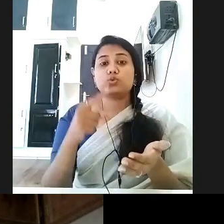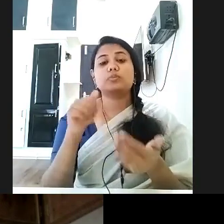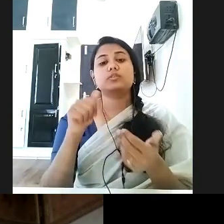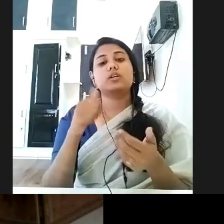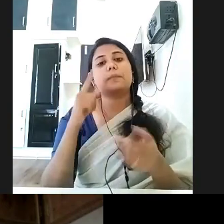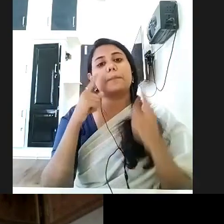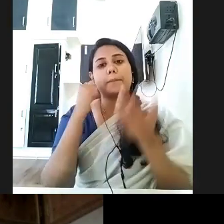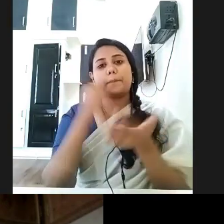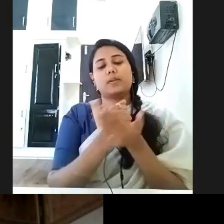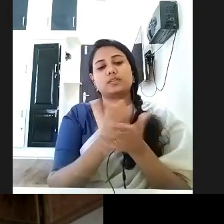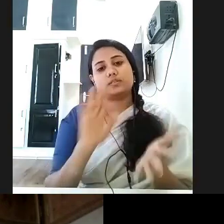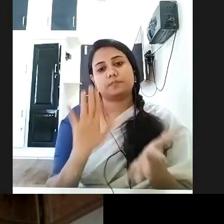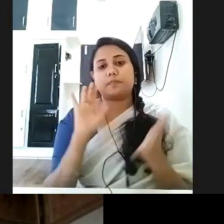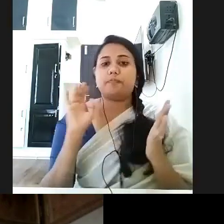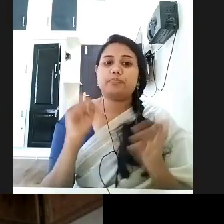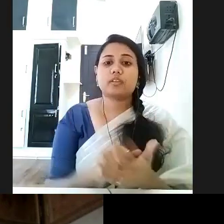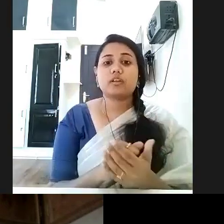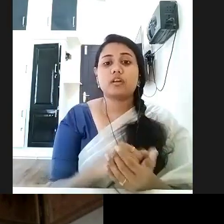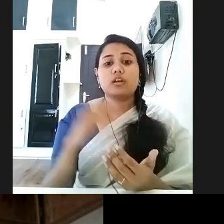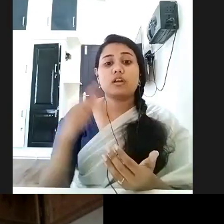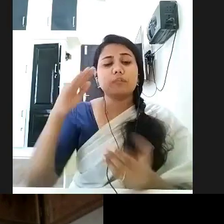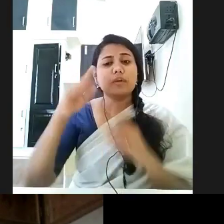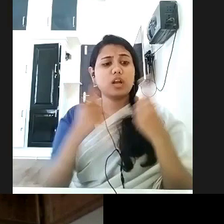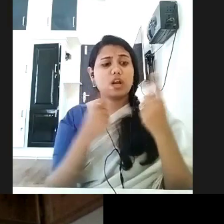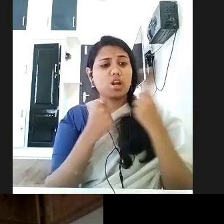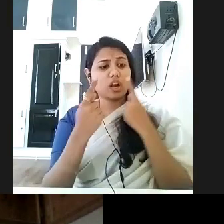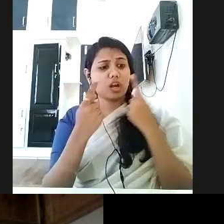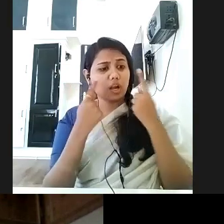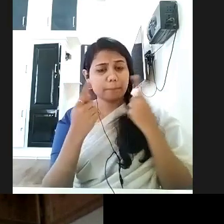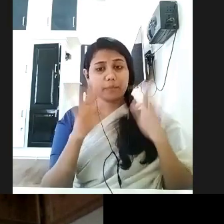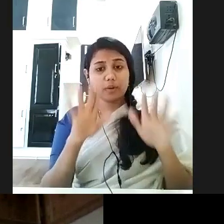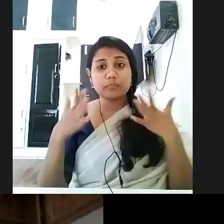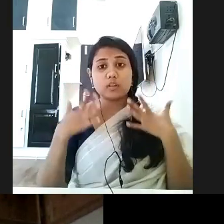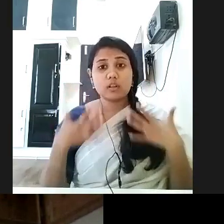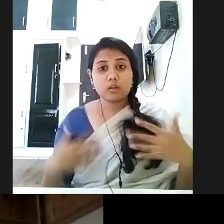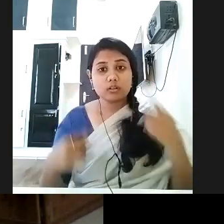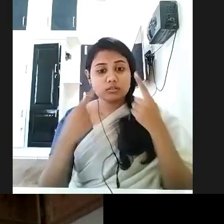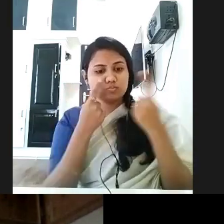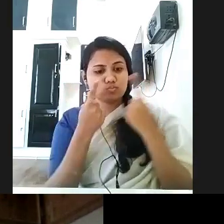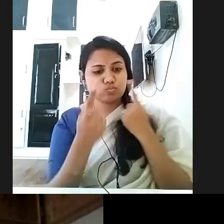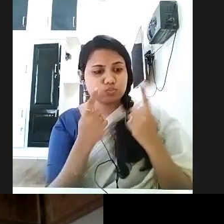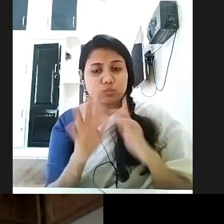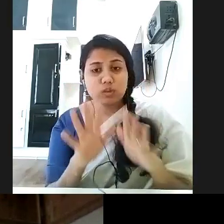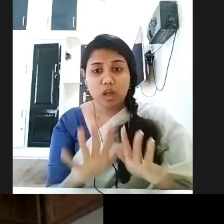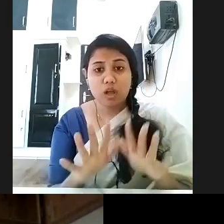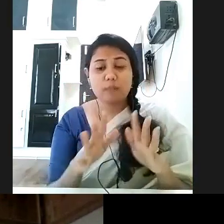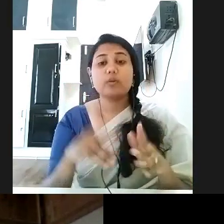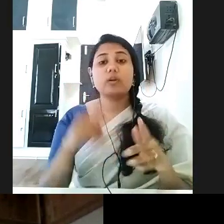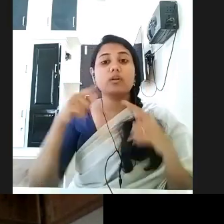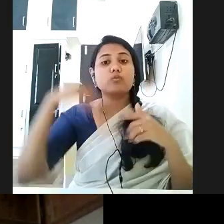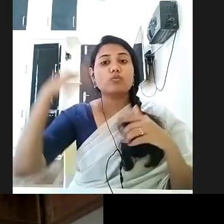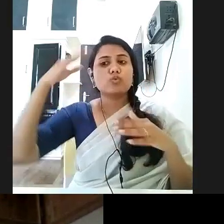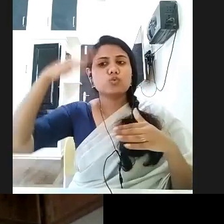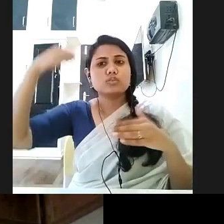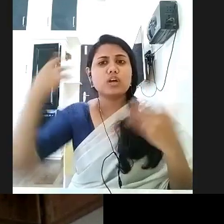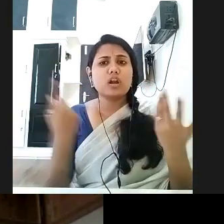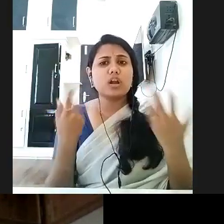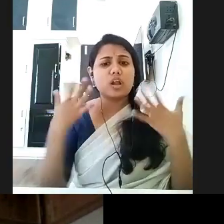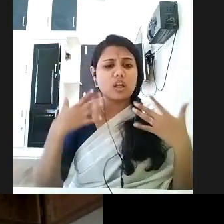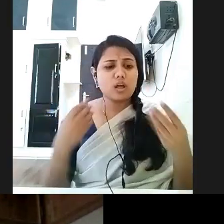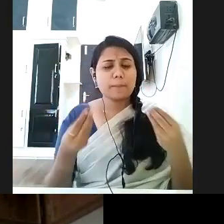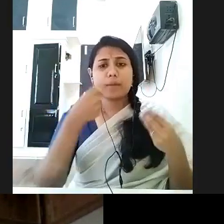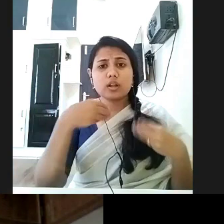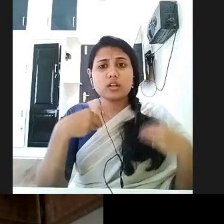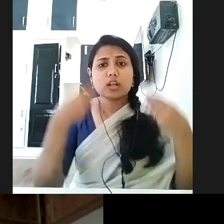ട്രീറ്റ്മെന്റ് വല്ലതും ഭാവിയിൽ ഉദ്ദേശിക്കണമെങ്കിൽ നമുക്ക് ജനറ്റിക് ടെസ്റ്റ് ഉണ്ടെങ്കിലേ നമുക്ക് ട്രീറ്റ്മെന്റും കാര്യങ്ങളും ചെയ്യാൻ പറ്റുള്ളൂ. അത് മാത്രമല്ല, ഇപ്പൊ